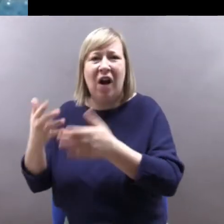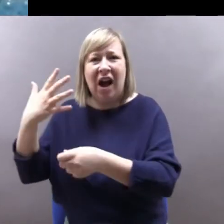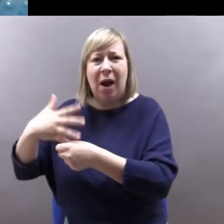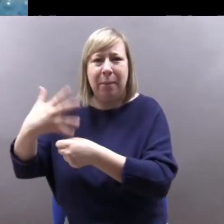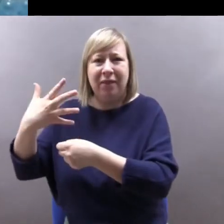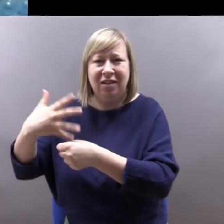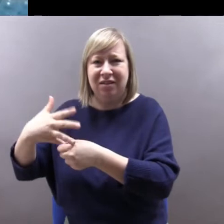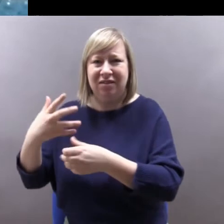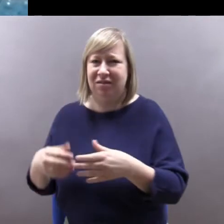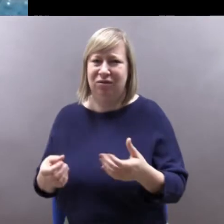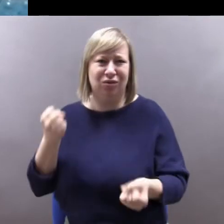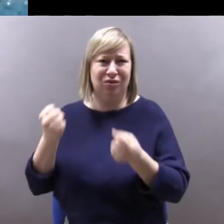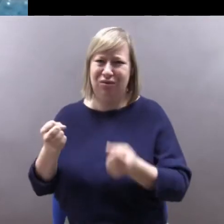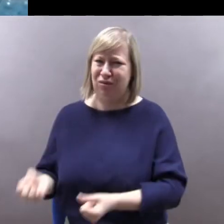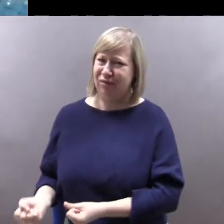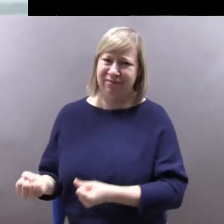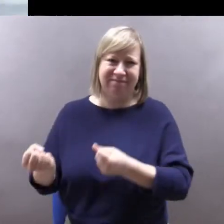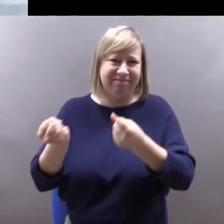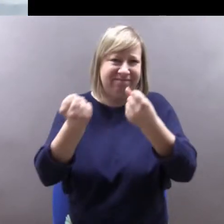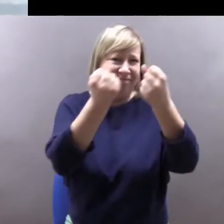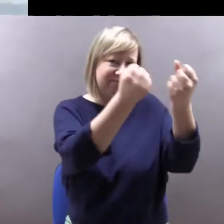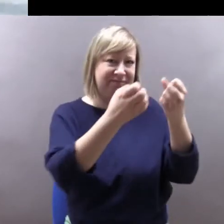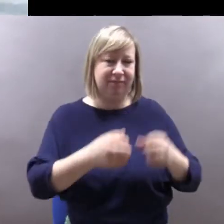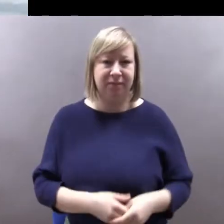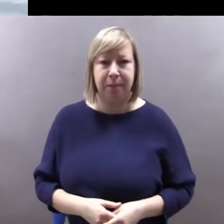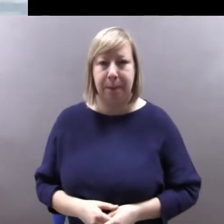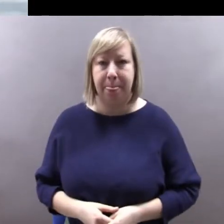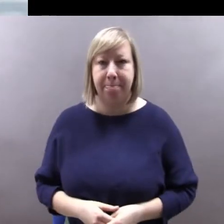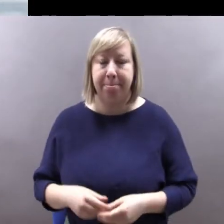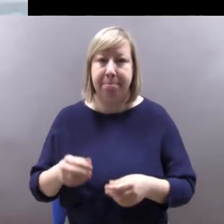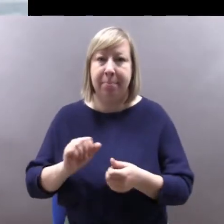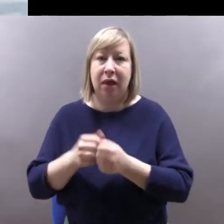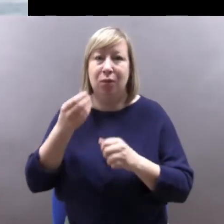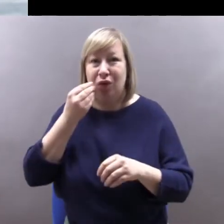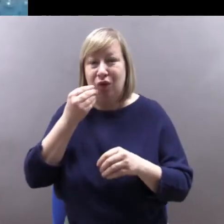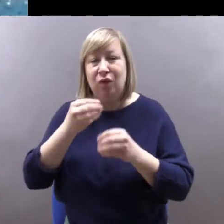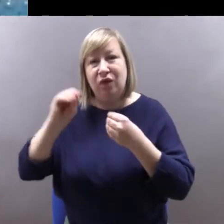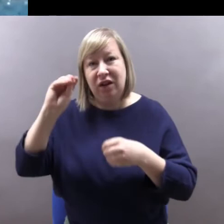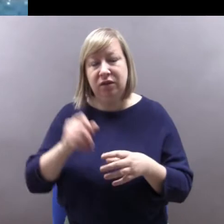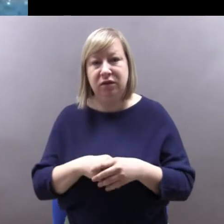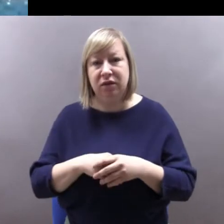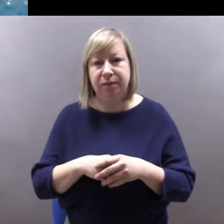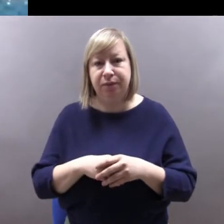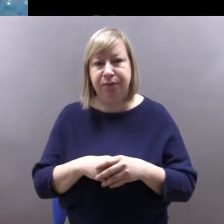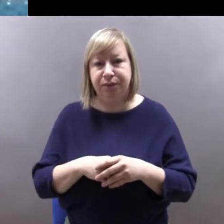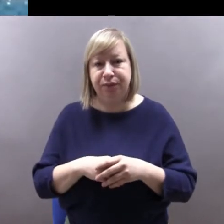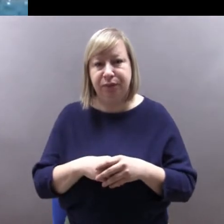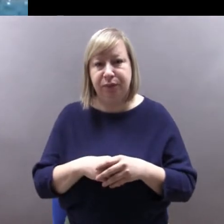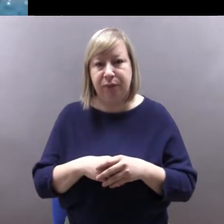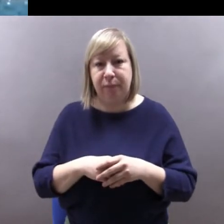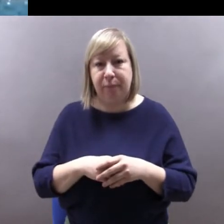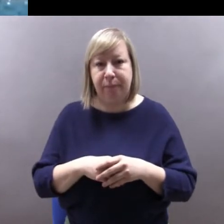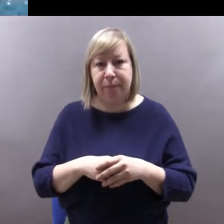z akumulatorami. Boję się, albo, że... albo i więcej tutaj mi podpowiadają. I